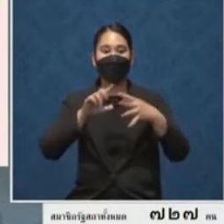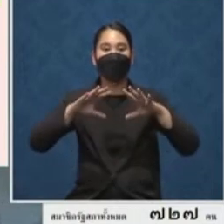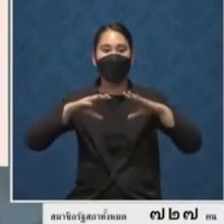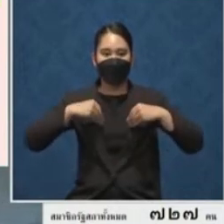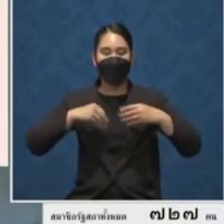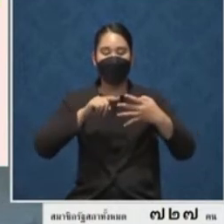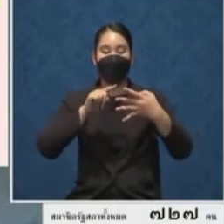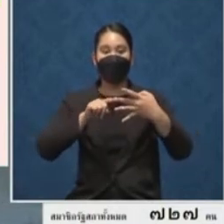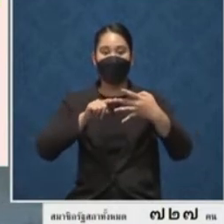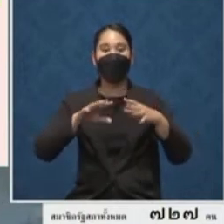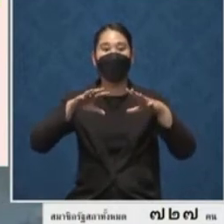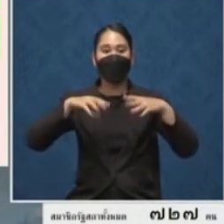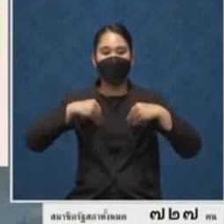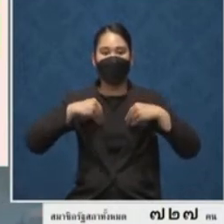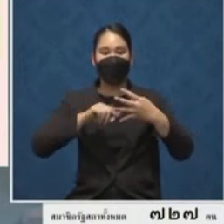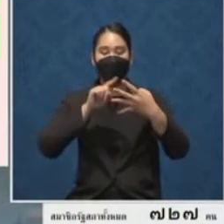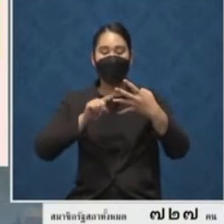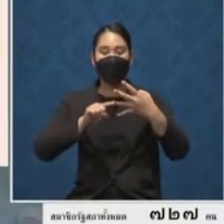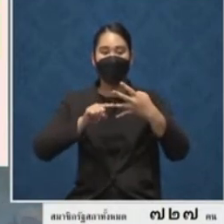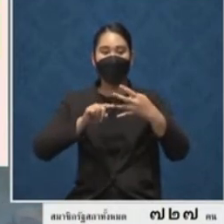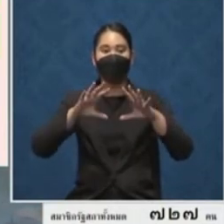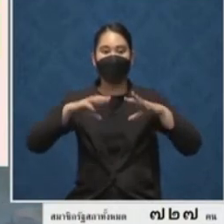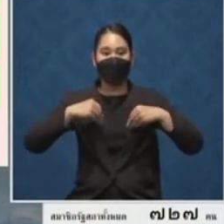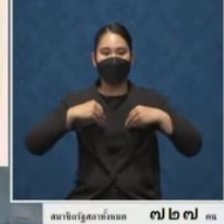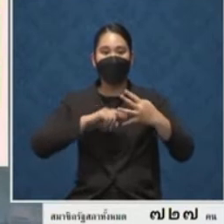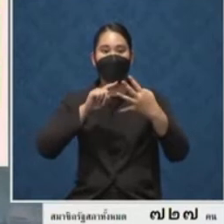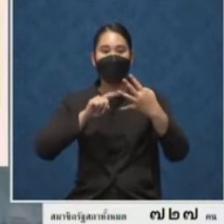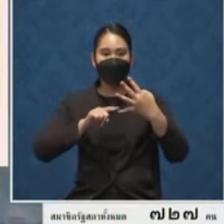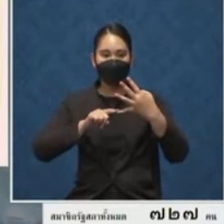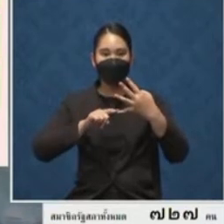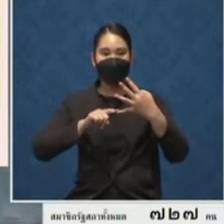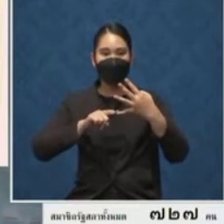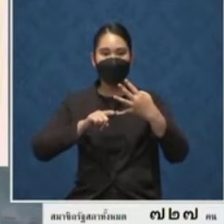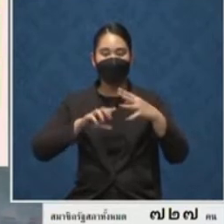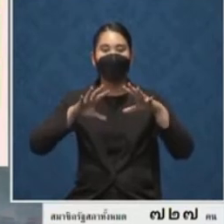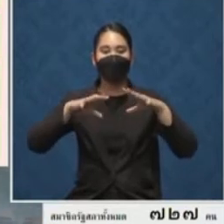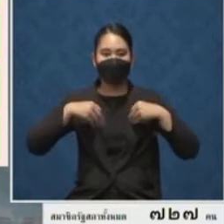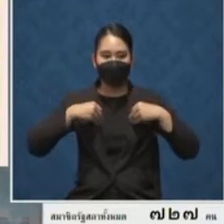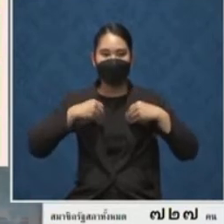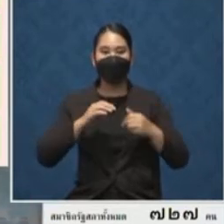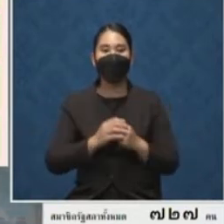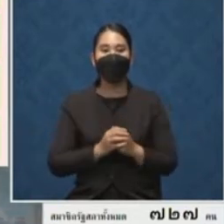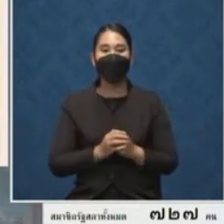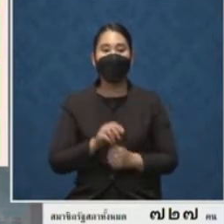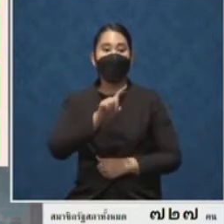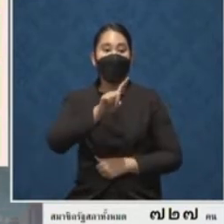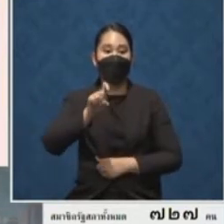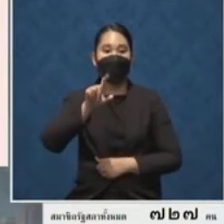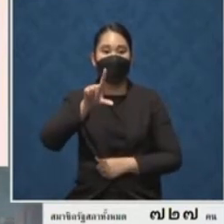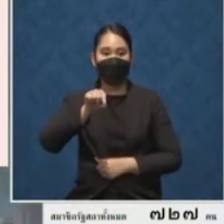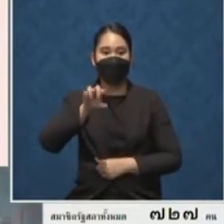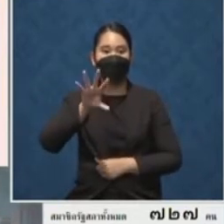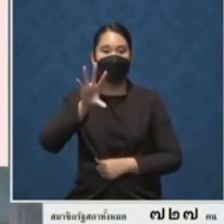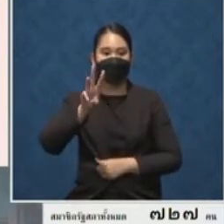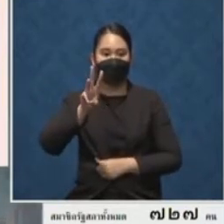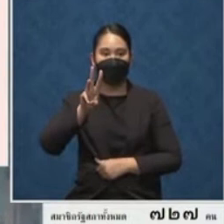รับหลักการ3รับหลักการ4รับหลักการ 126นายชัยวัฒน์เป้าเปี่ยมทรั